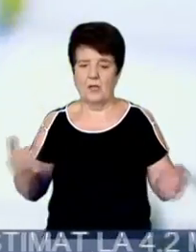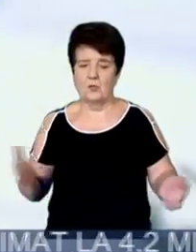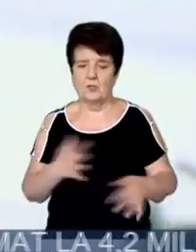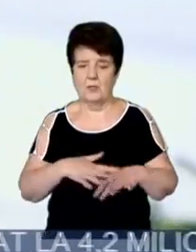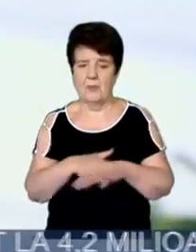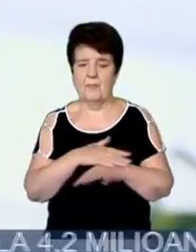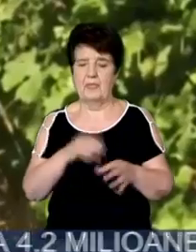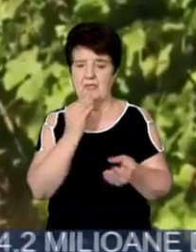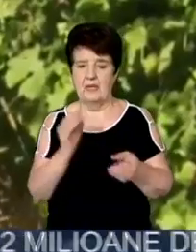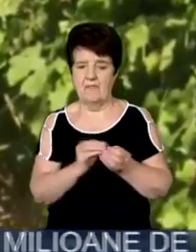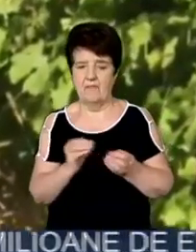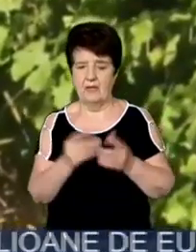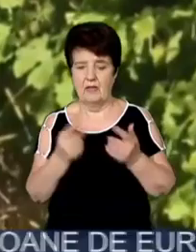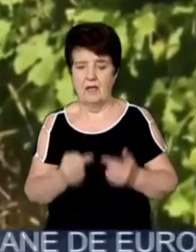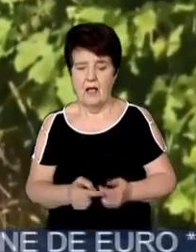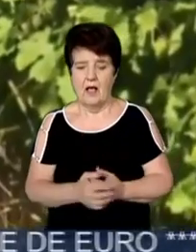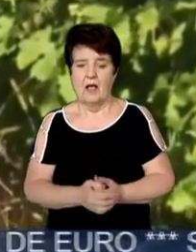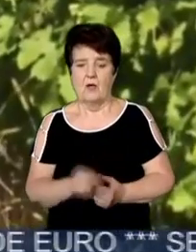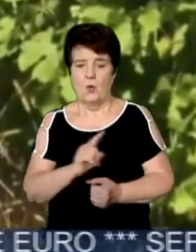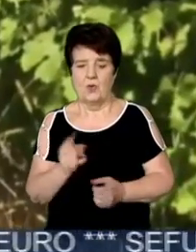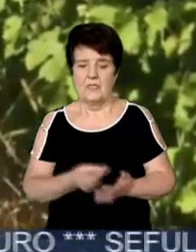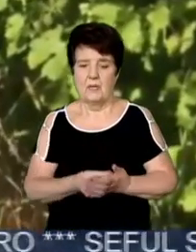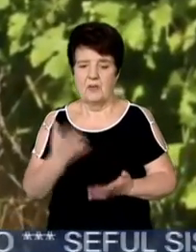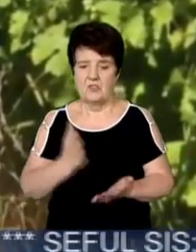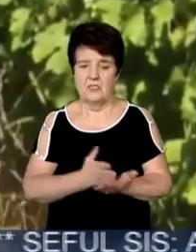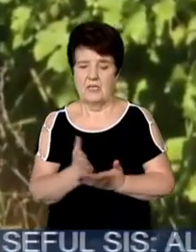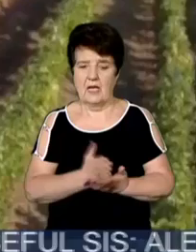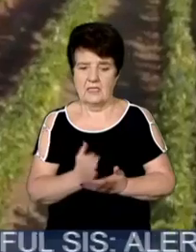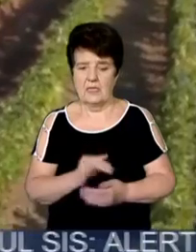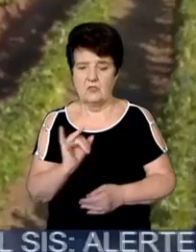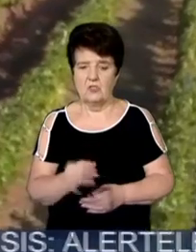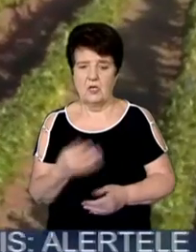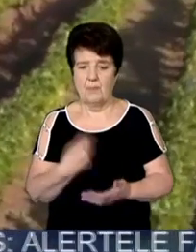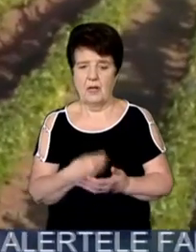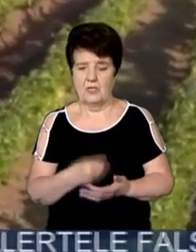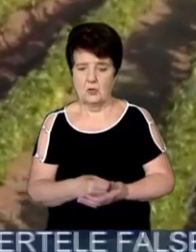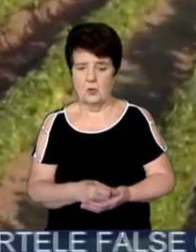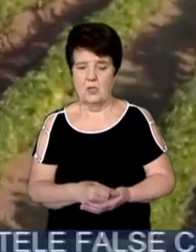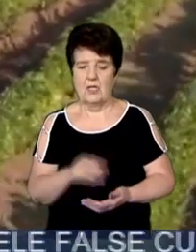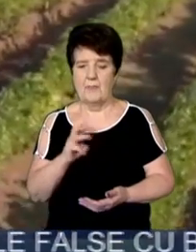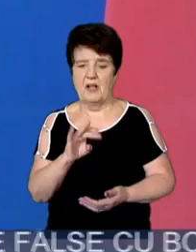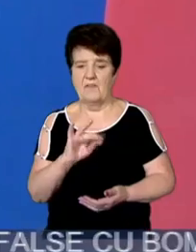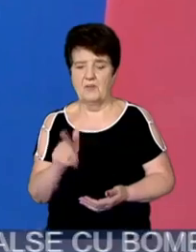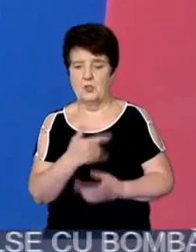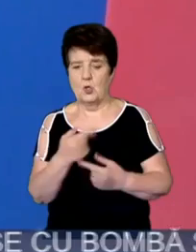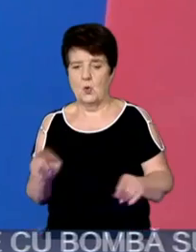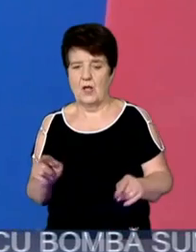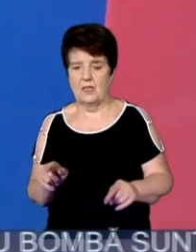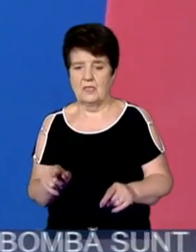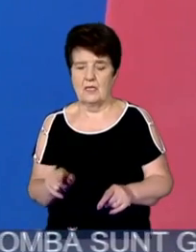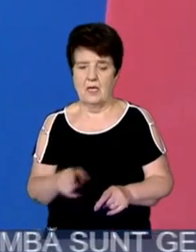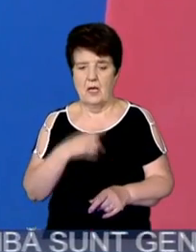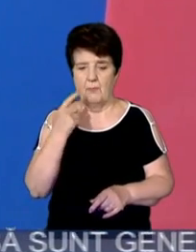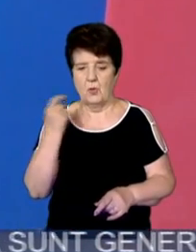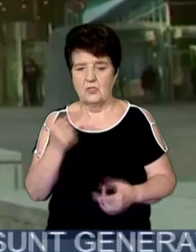piețe stabile, pe piețe unde se apreciază calitatea și prețul mărfii și nu alte aspecte